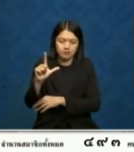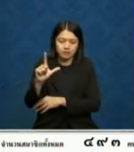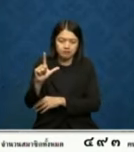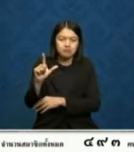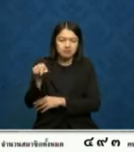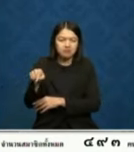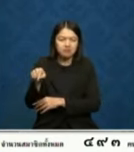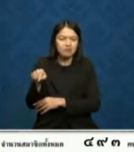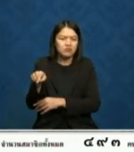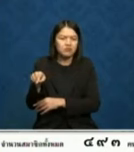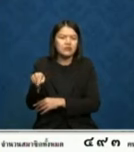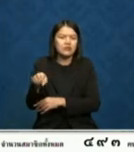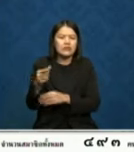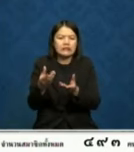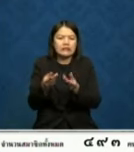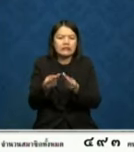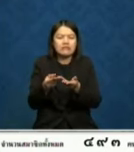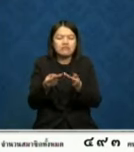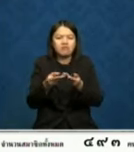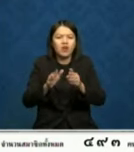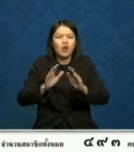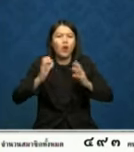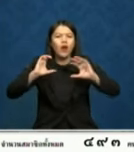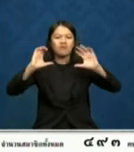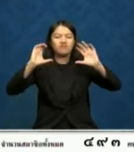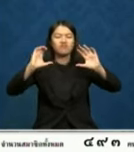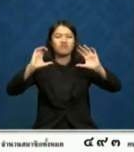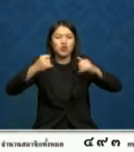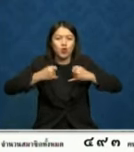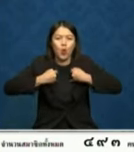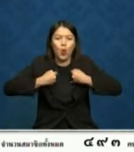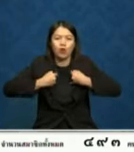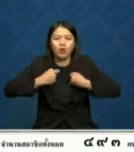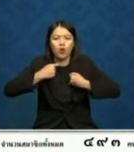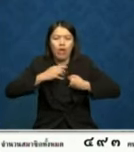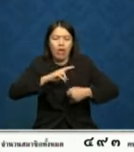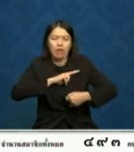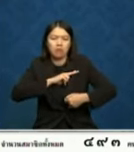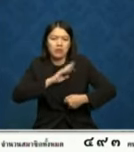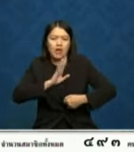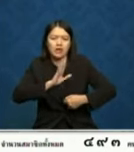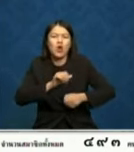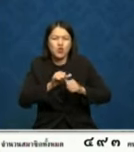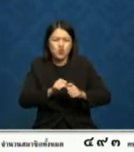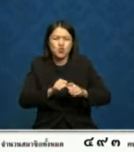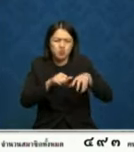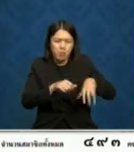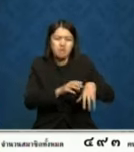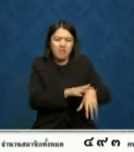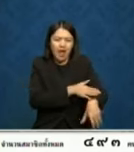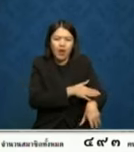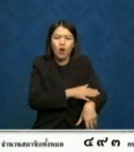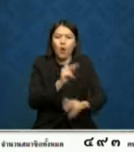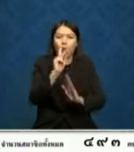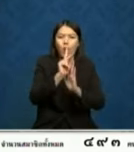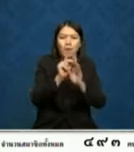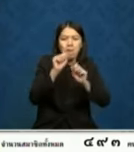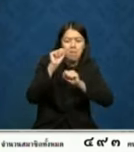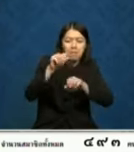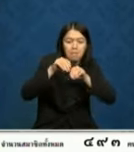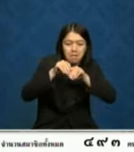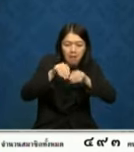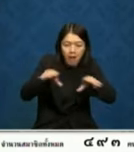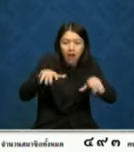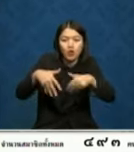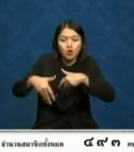นะครับยังอยู่ในที่ดินของรัฐนะครับทั้งๆที่เขาอยู่มาก่อนแต่วันนี้เมื่อประกาศกฎหมายลงไปทัพ